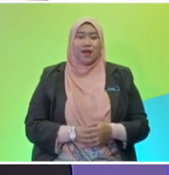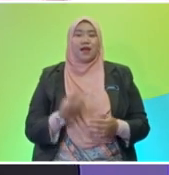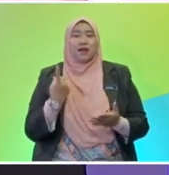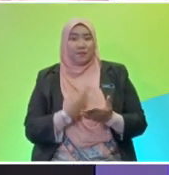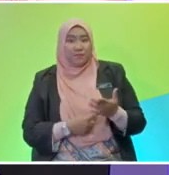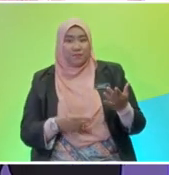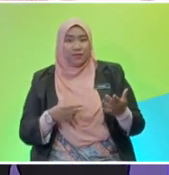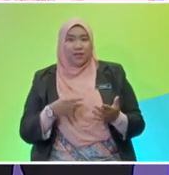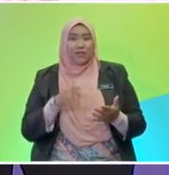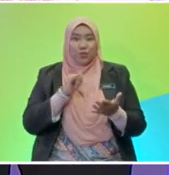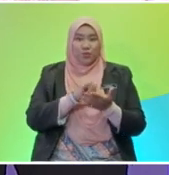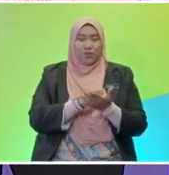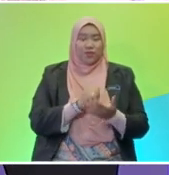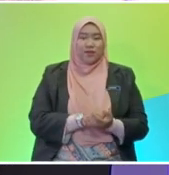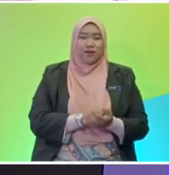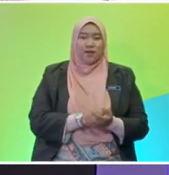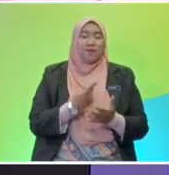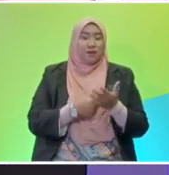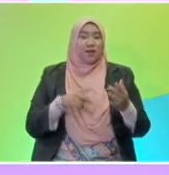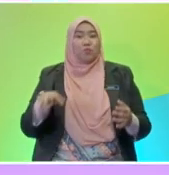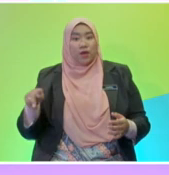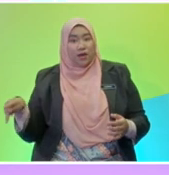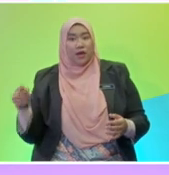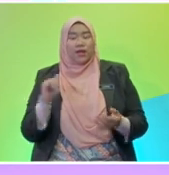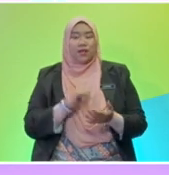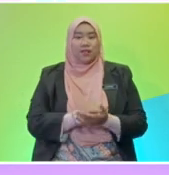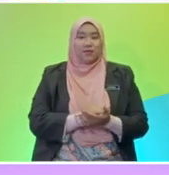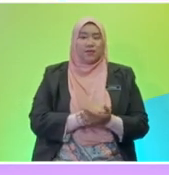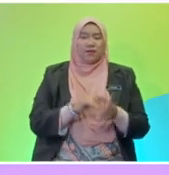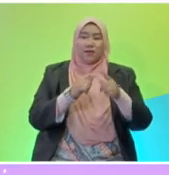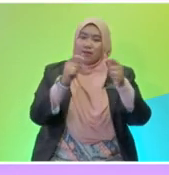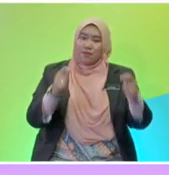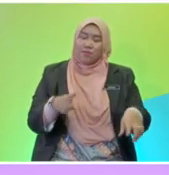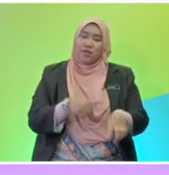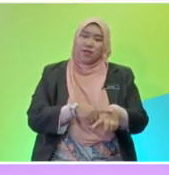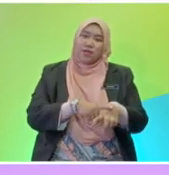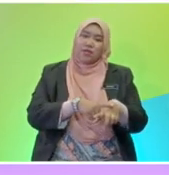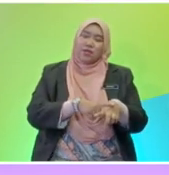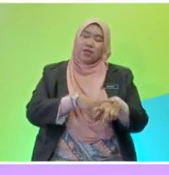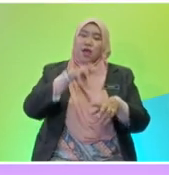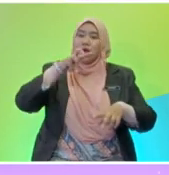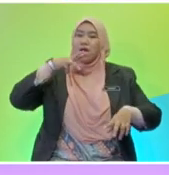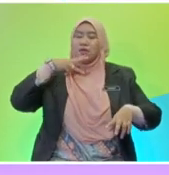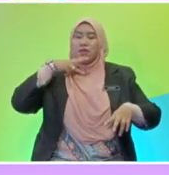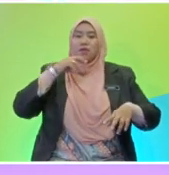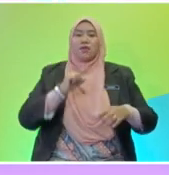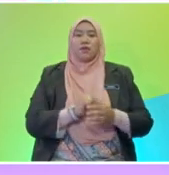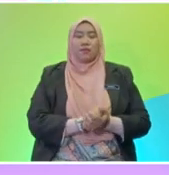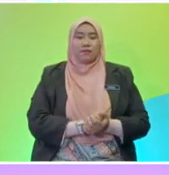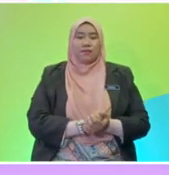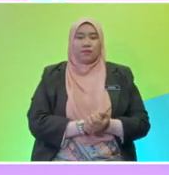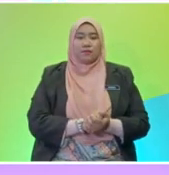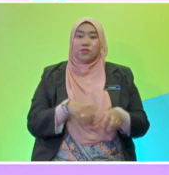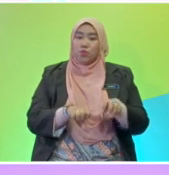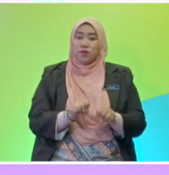sedang dilakukan oleh anak-anak ini di Air Terjun sedang